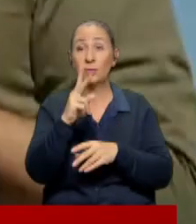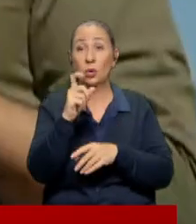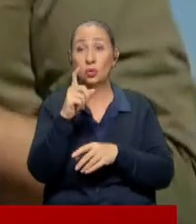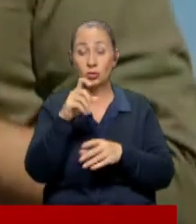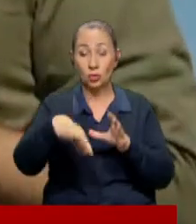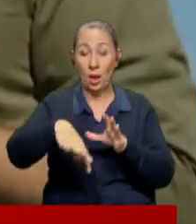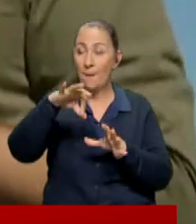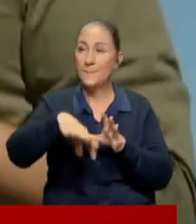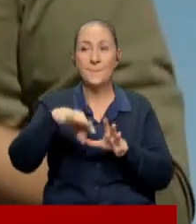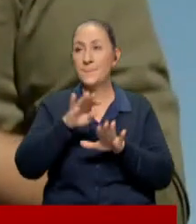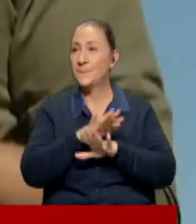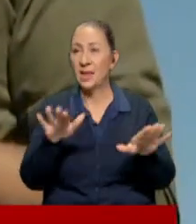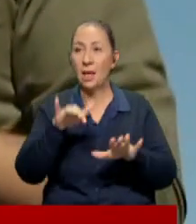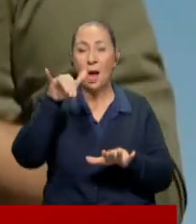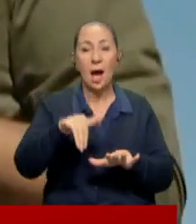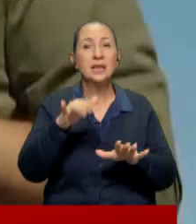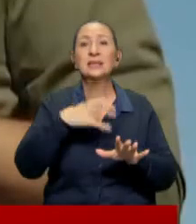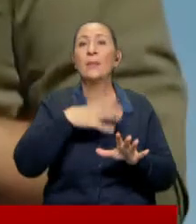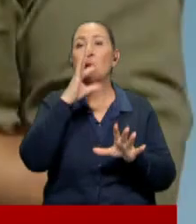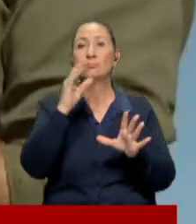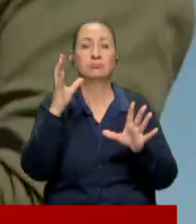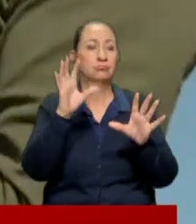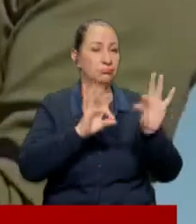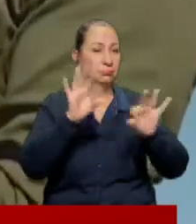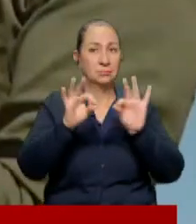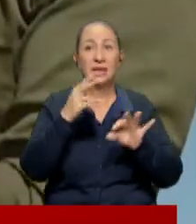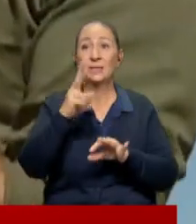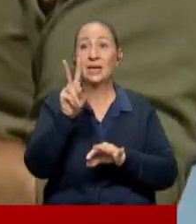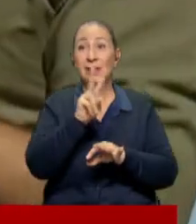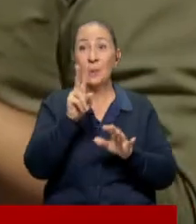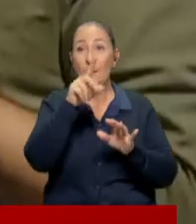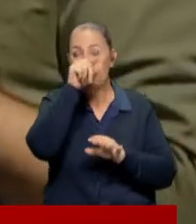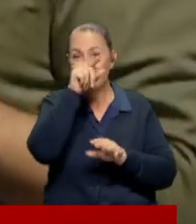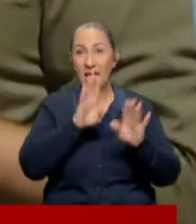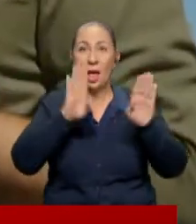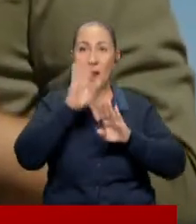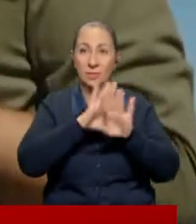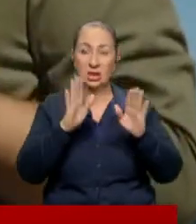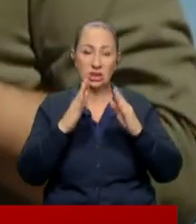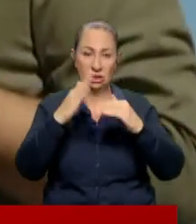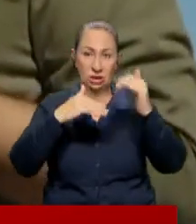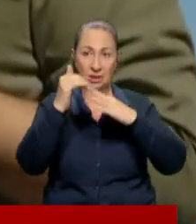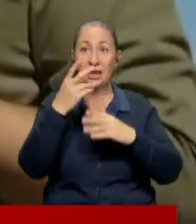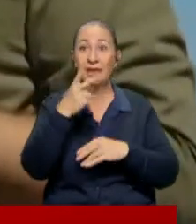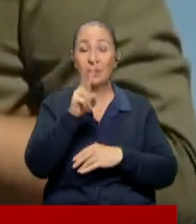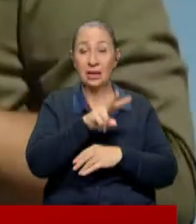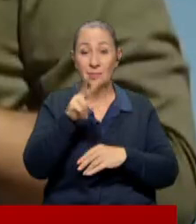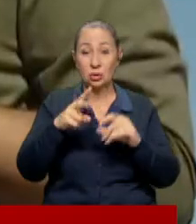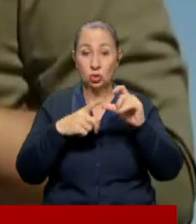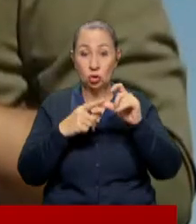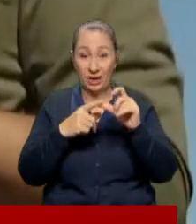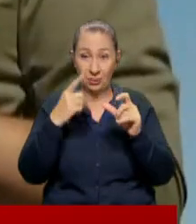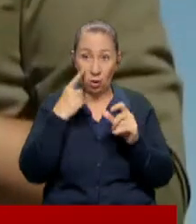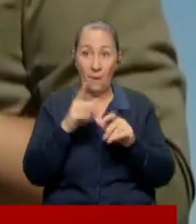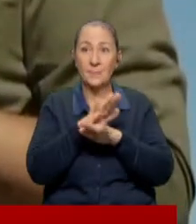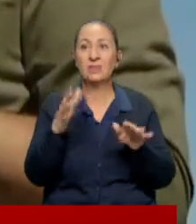yılında kurallar çekildi, hak sahipleri belirlendi. 2020'nin Mart ayında ihalesi yapıldı inşaatın, 2022 Şubat ayında